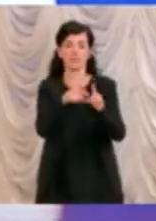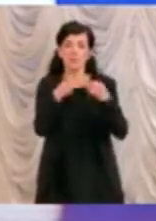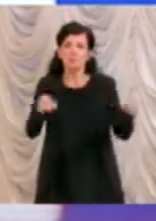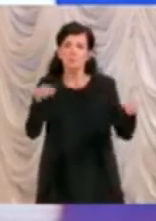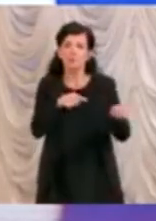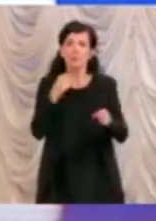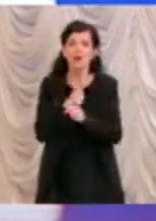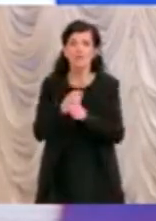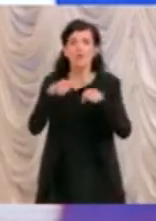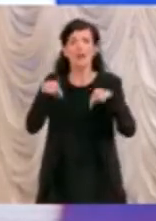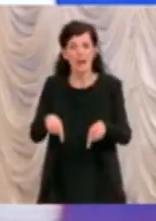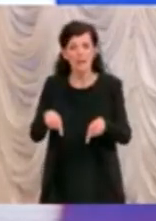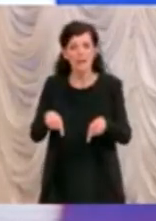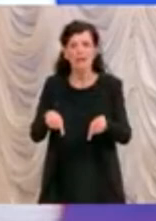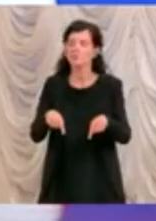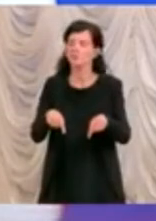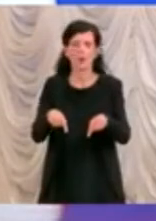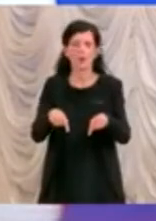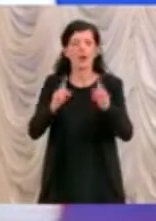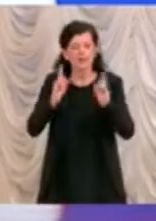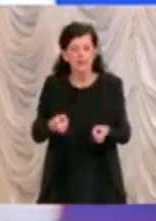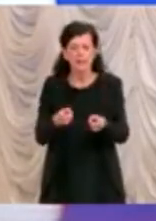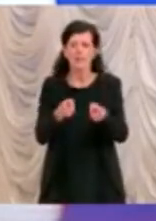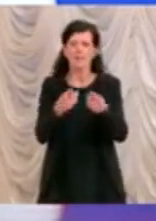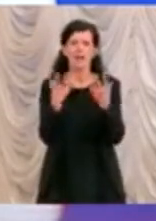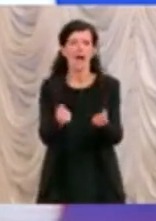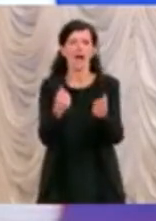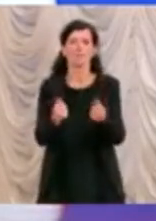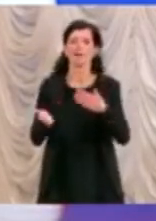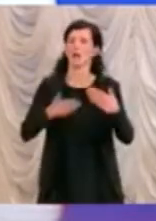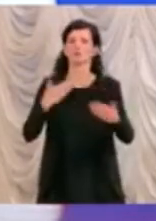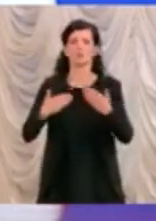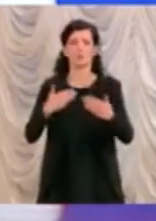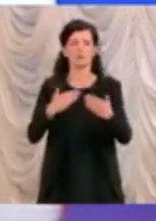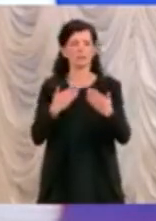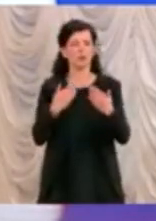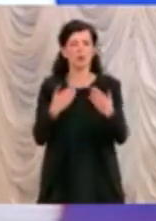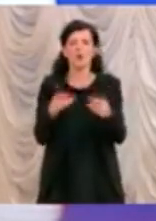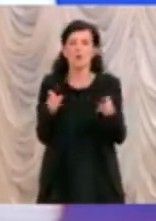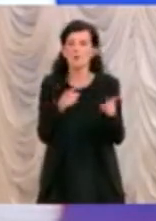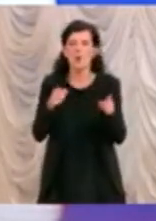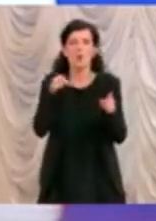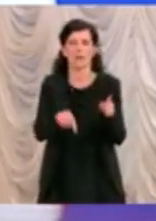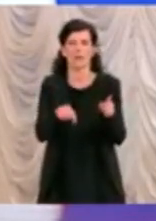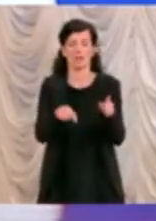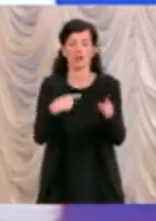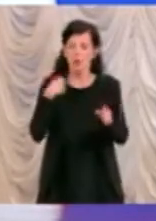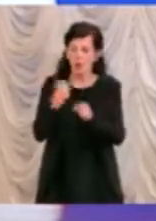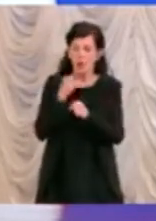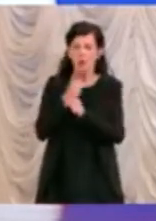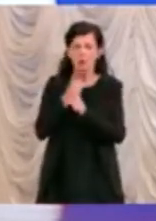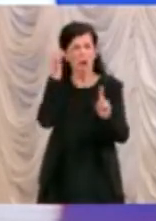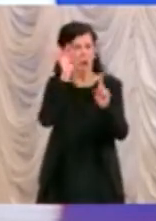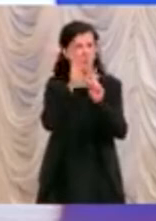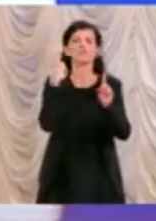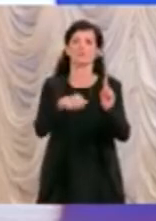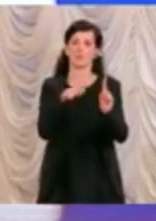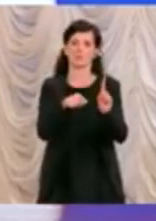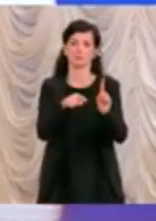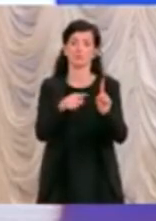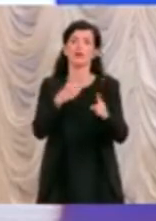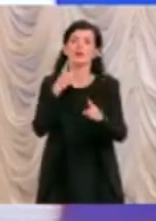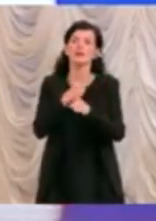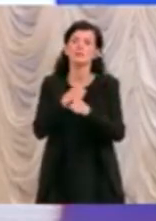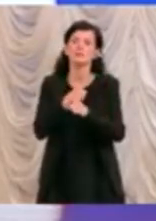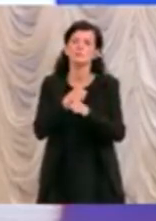ma sia immediatamente applicabile attuabile e lotteremo sino alla fine per avere questo ma abbiamo bisogno dell'aiuto